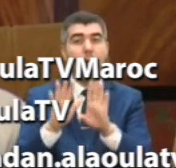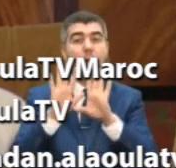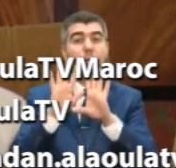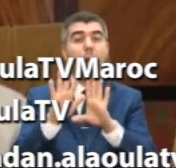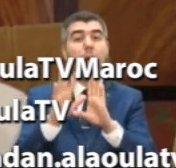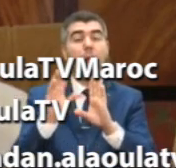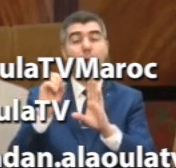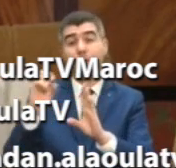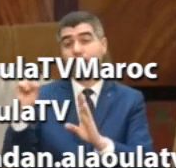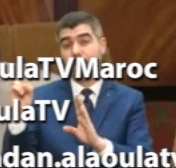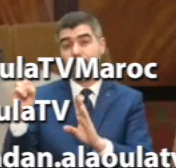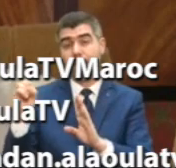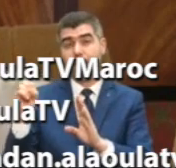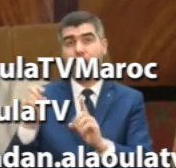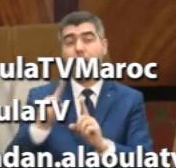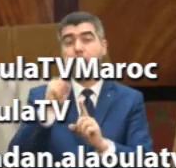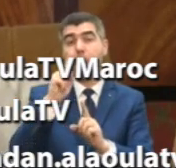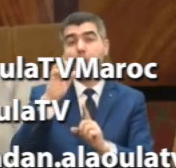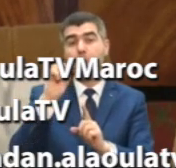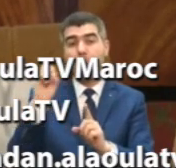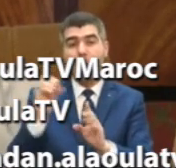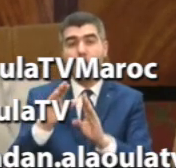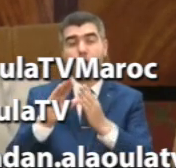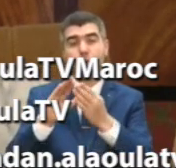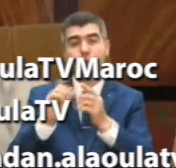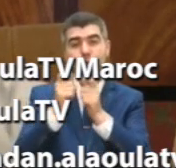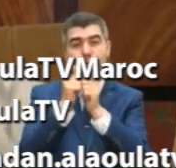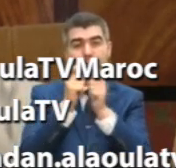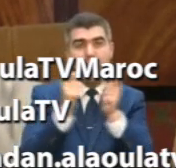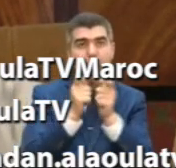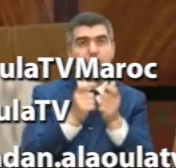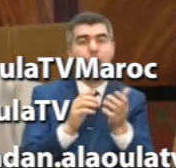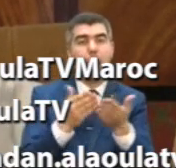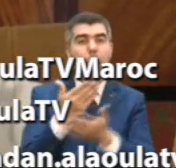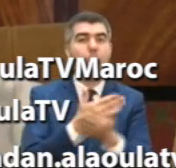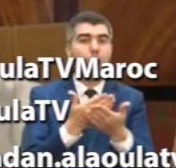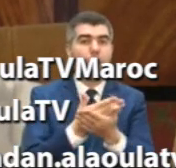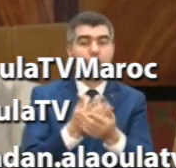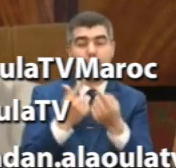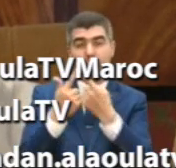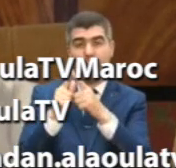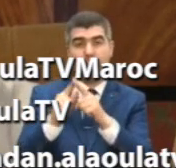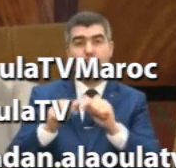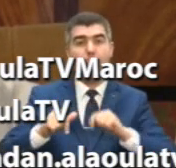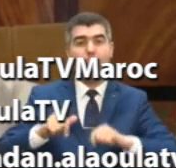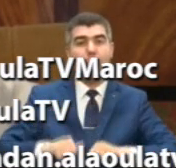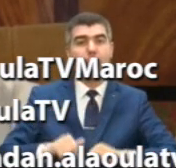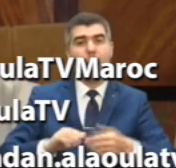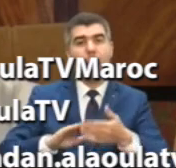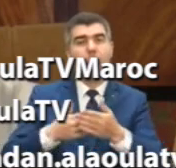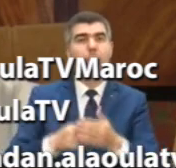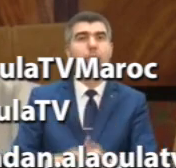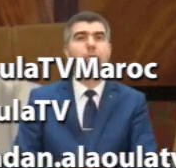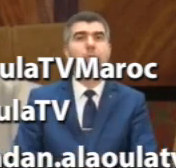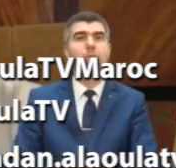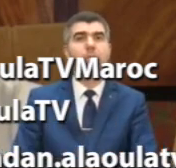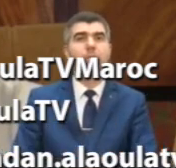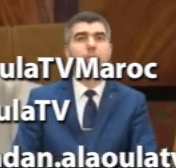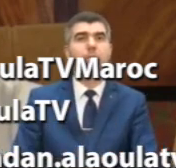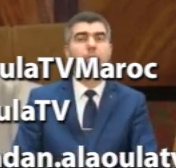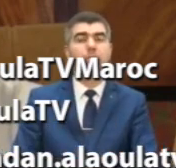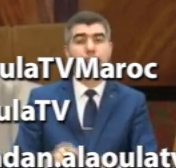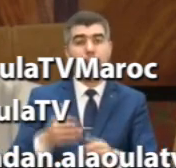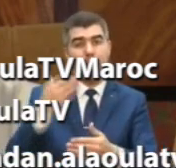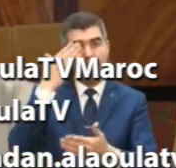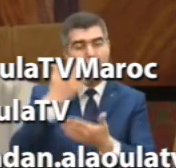الآلاف، مئات الشركات، وأيضا التعامل مع مئات المؤسسات العمومية والشبه العمومية. احنا واعين